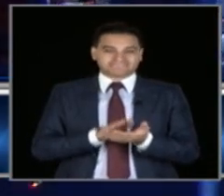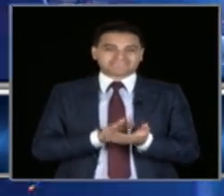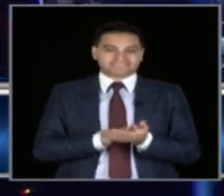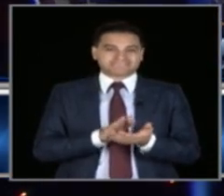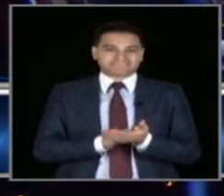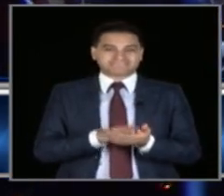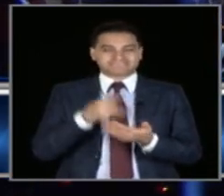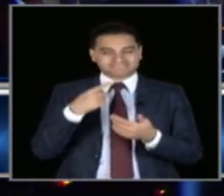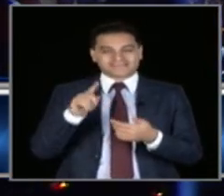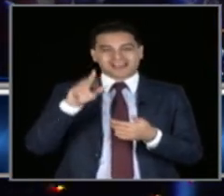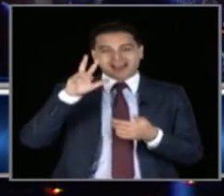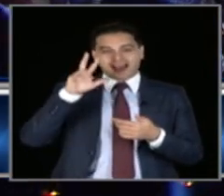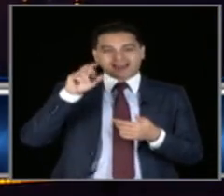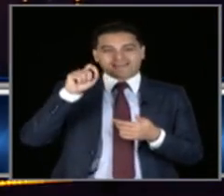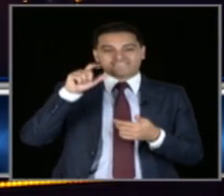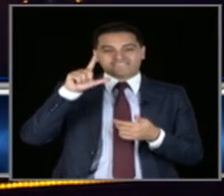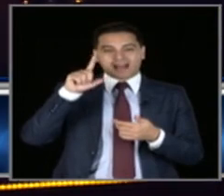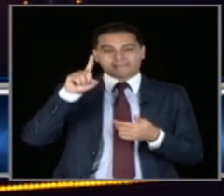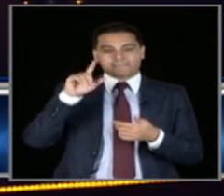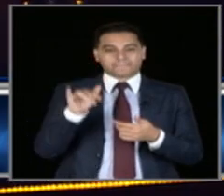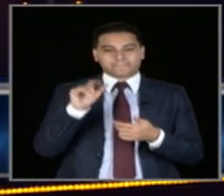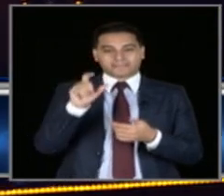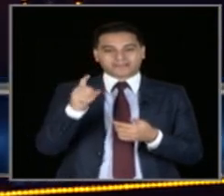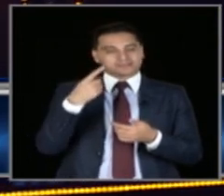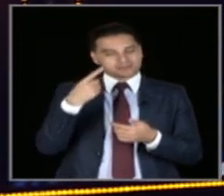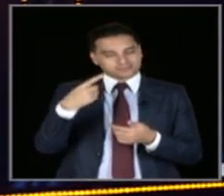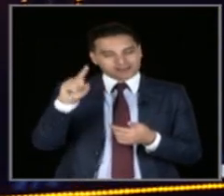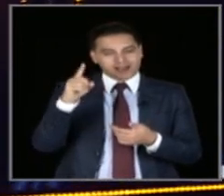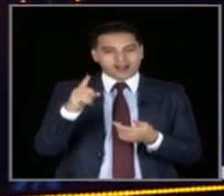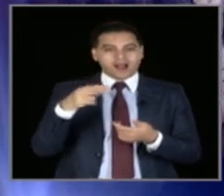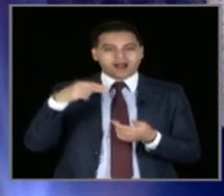الفلبين هي الإجابة الصحيحة، برافو عليك يا عبد الله. السؤال اللي